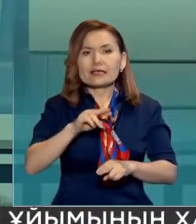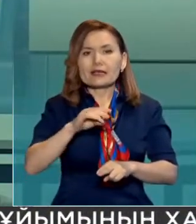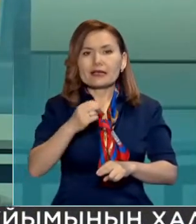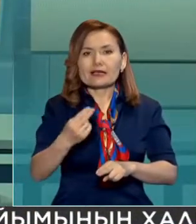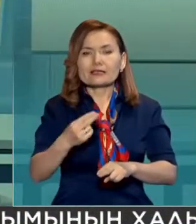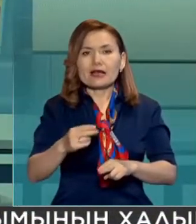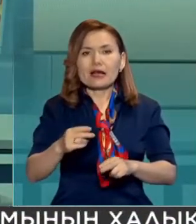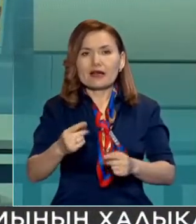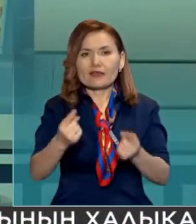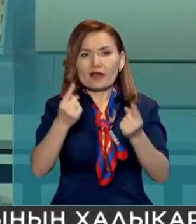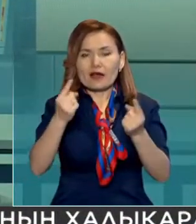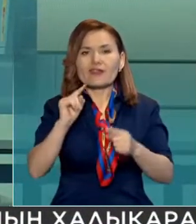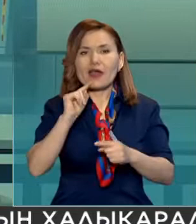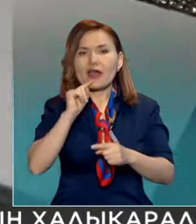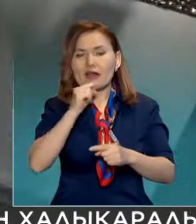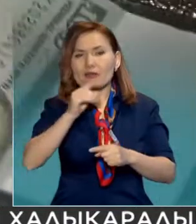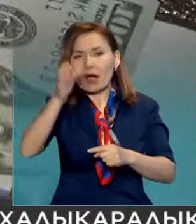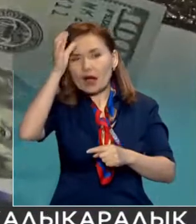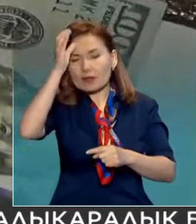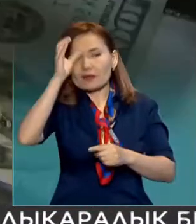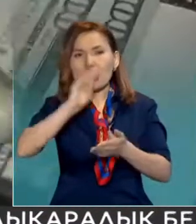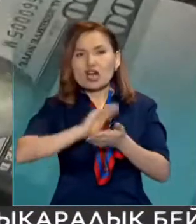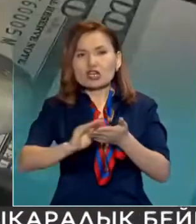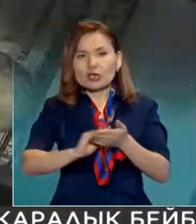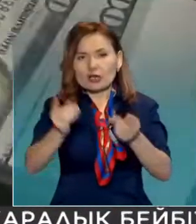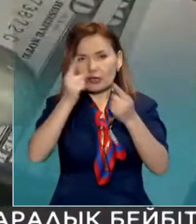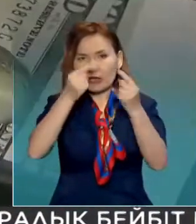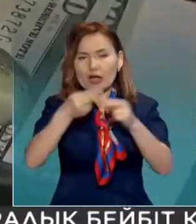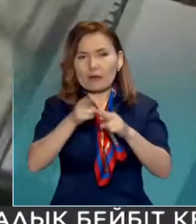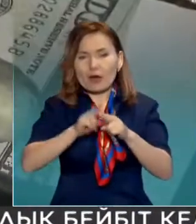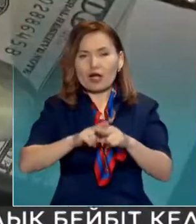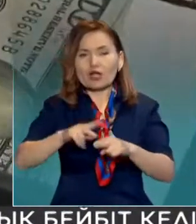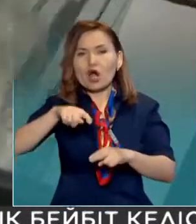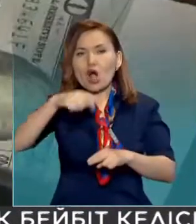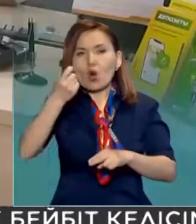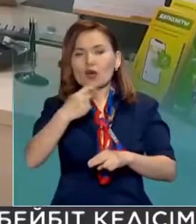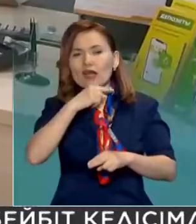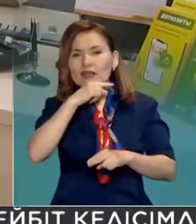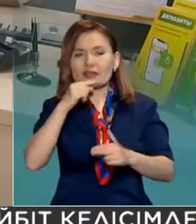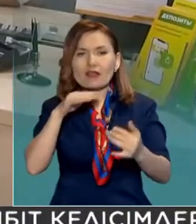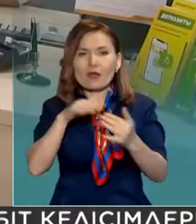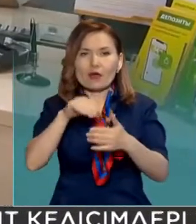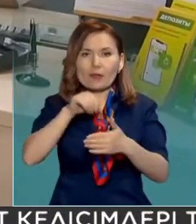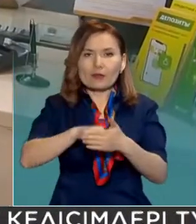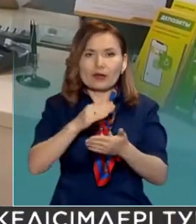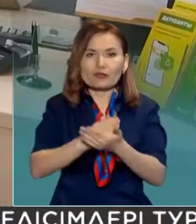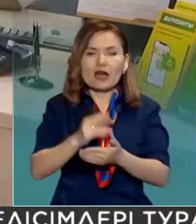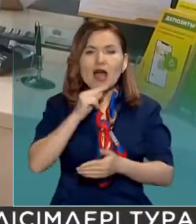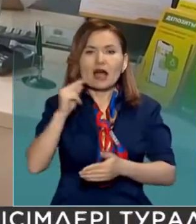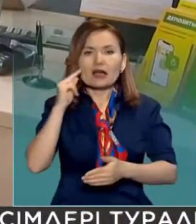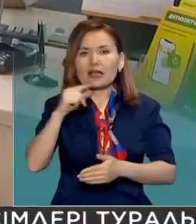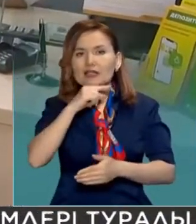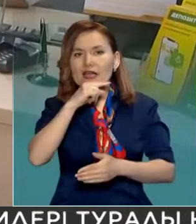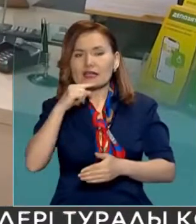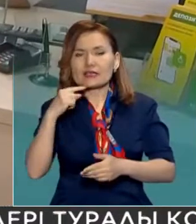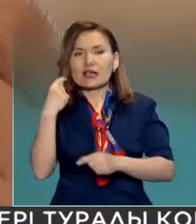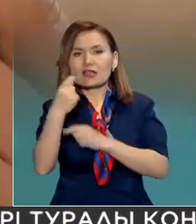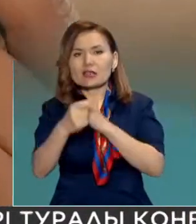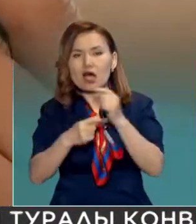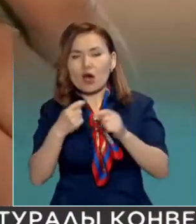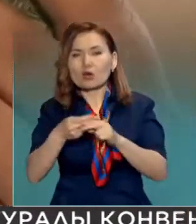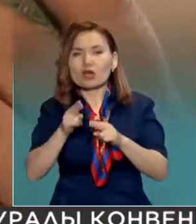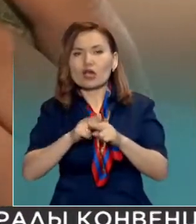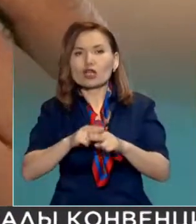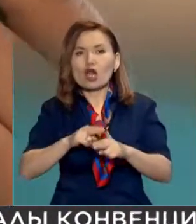секілді атақты экономист ғалымдары да жазып жатыр. Бұған қазіргі геосаяси жағдай түрткі болды. Мәселен, Қытай Ресей тауарын долларға емес